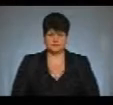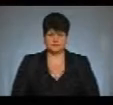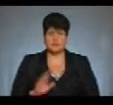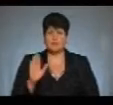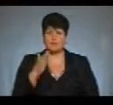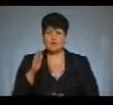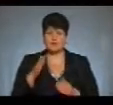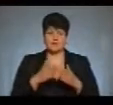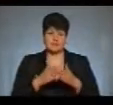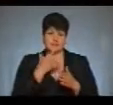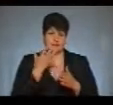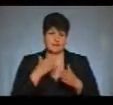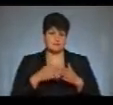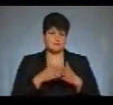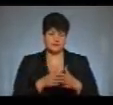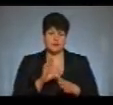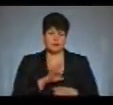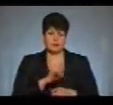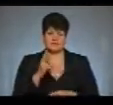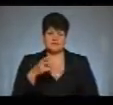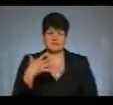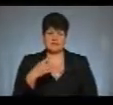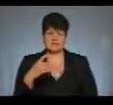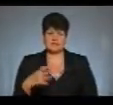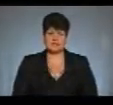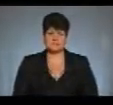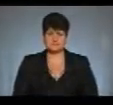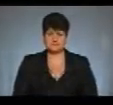Прогулянка на теплоході тривала 25 хвилин.